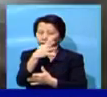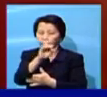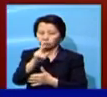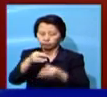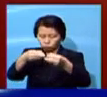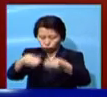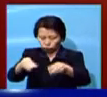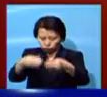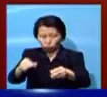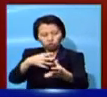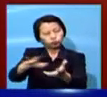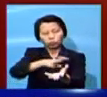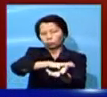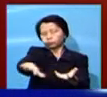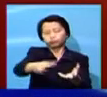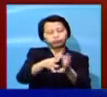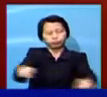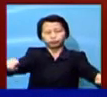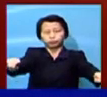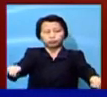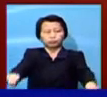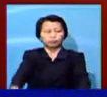biji telur telah